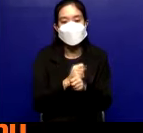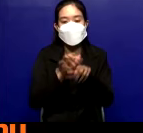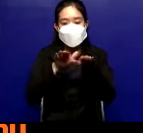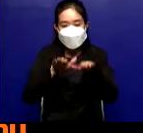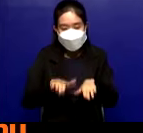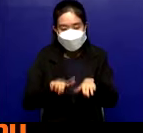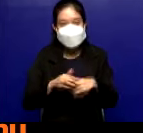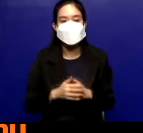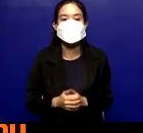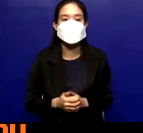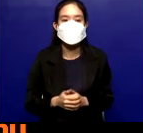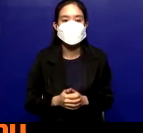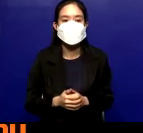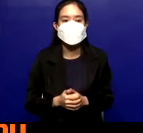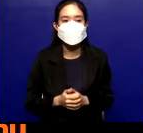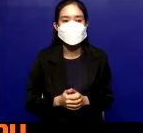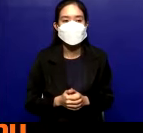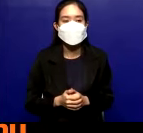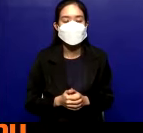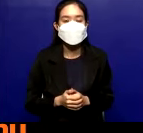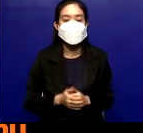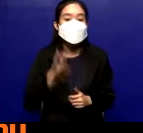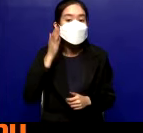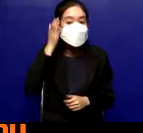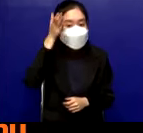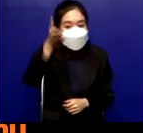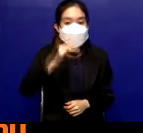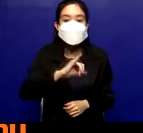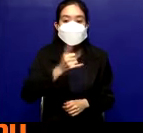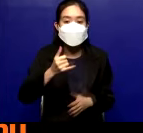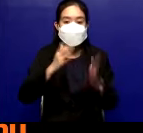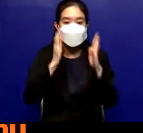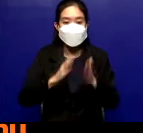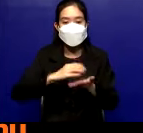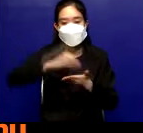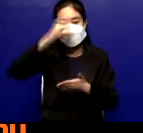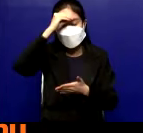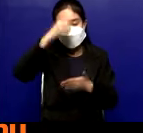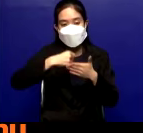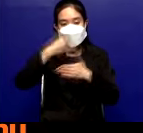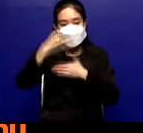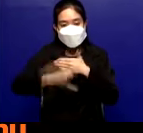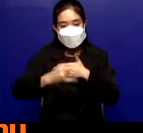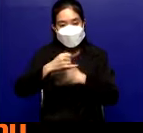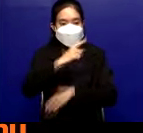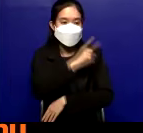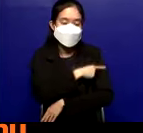แหน่งงานไม่พอที่จะรองรับนักศึกษาจบใหม่อีกประมาณ 490,000 คน